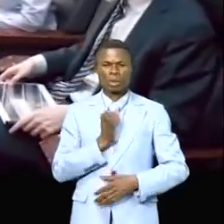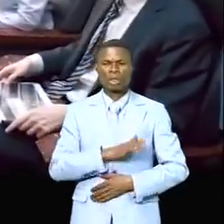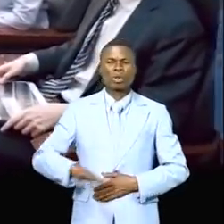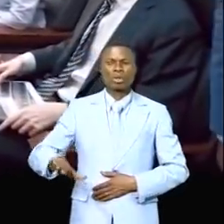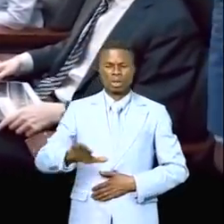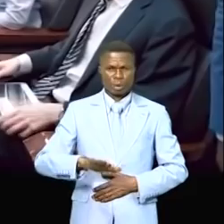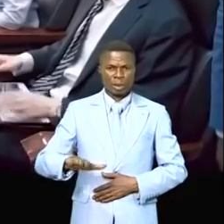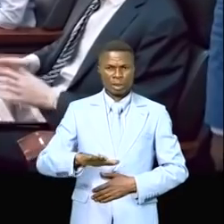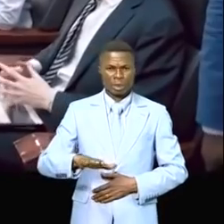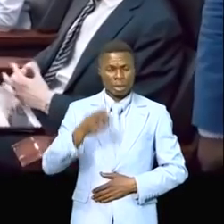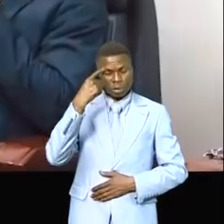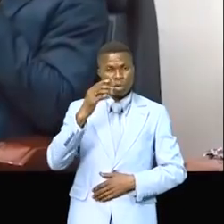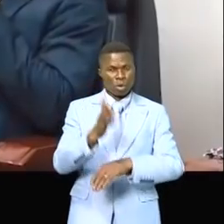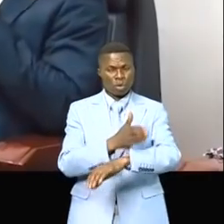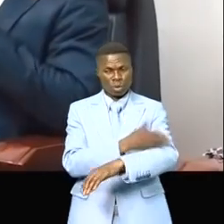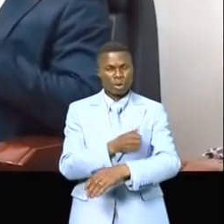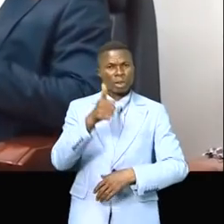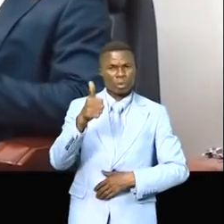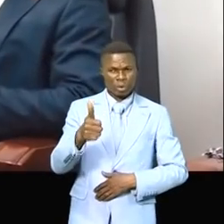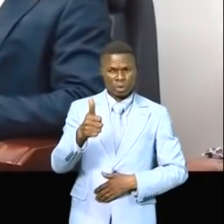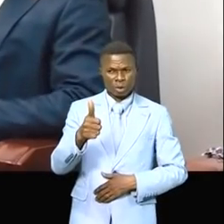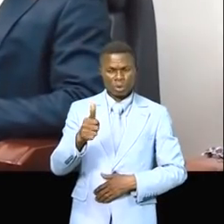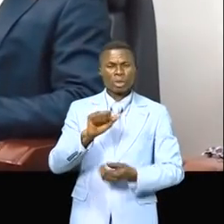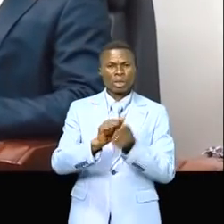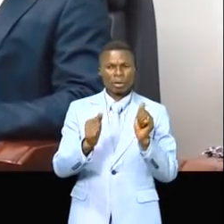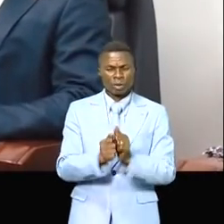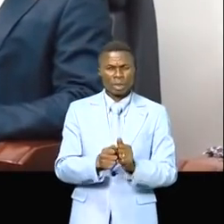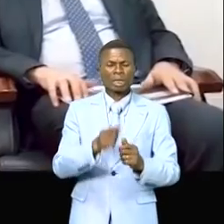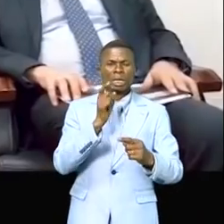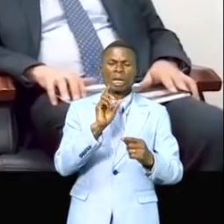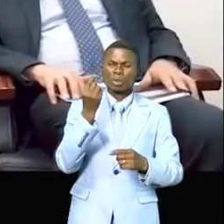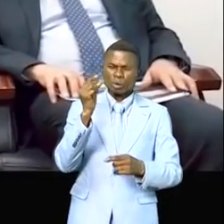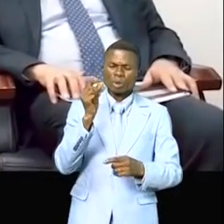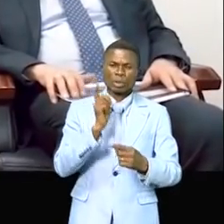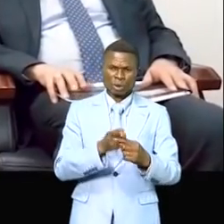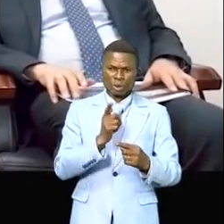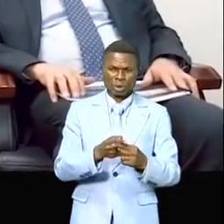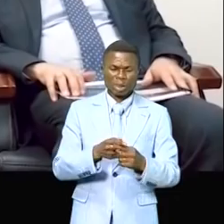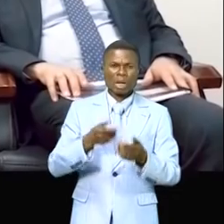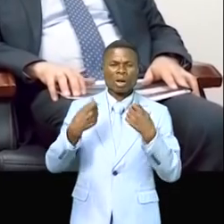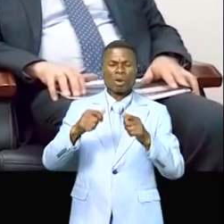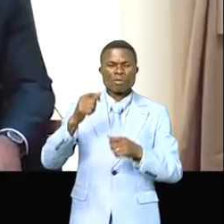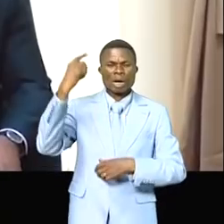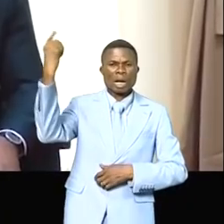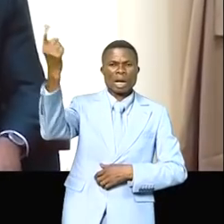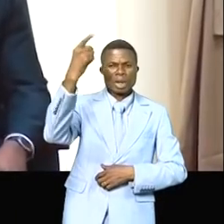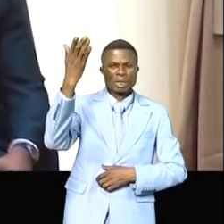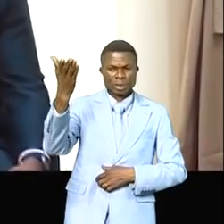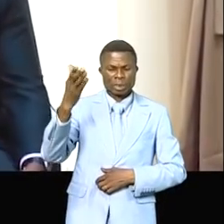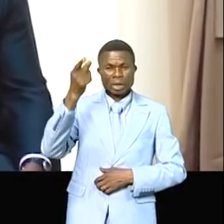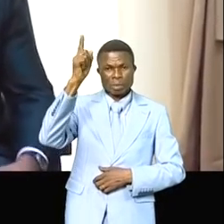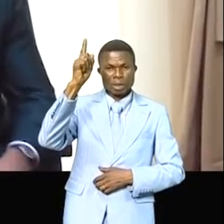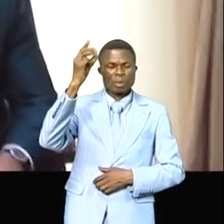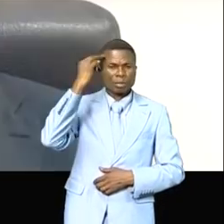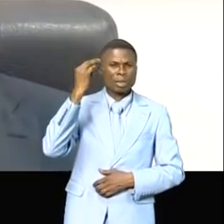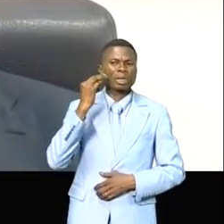du Congo. Au regard de l'évolution positive du cours des prix du cuivre et du cobalt sur le marché international, le Premier ministre Jean-Michel